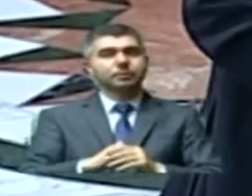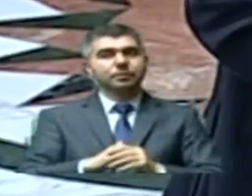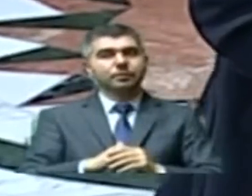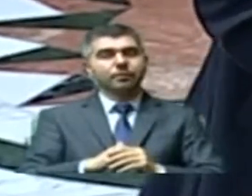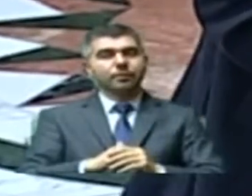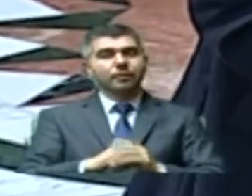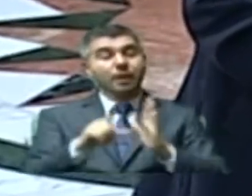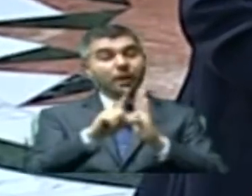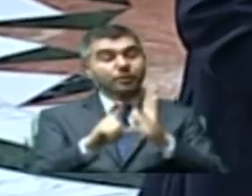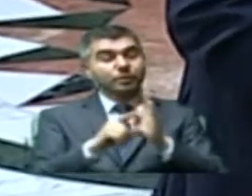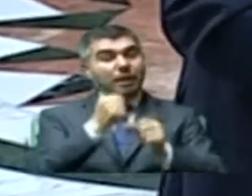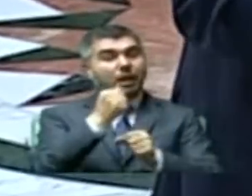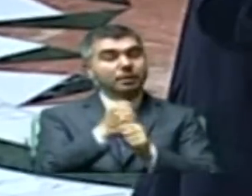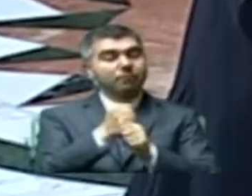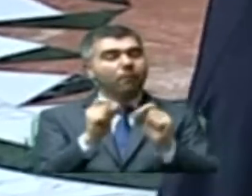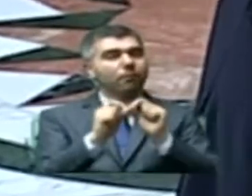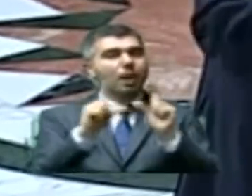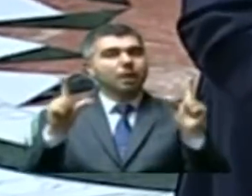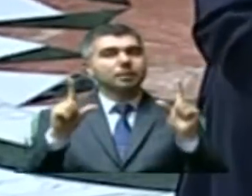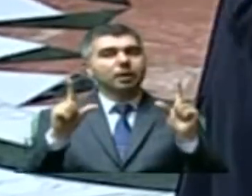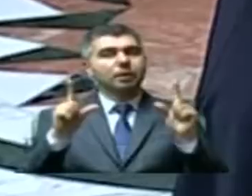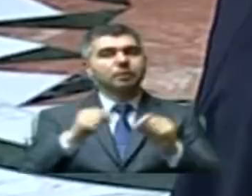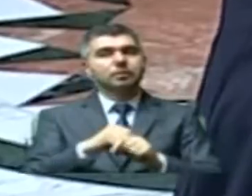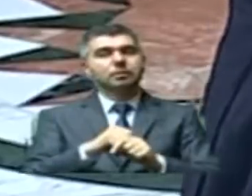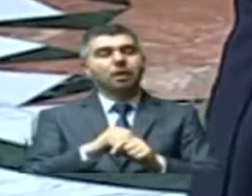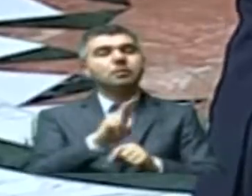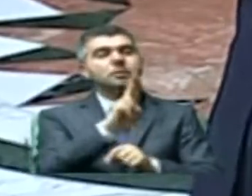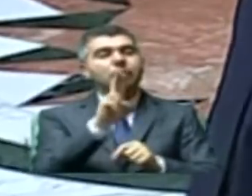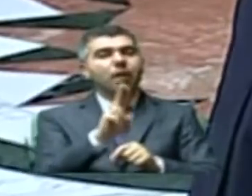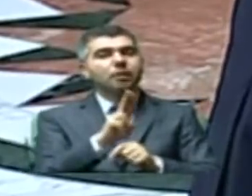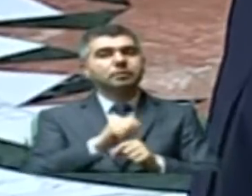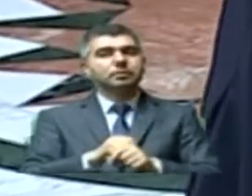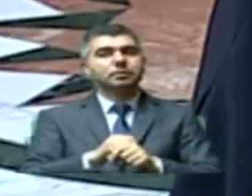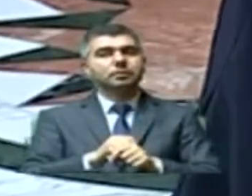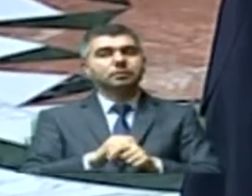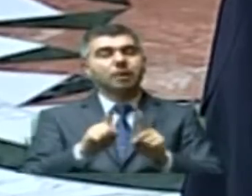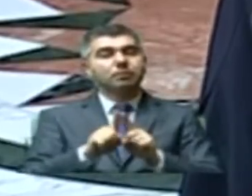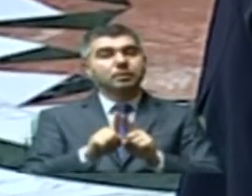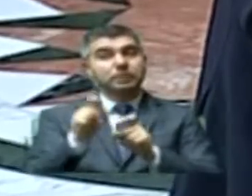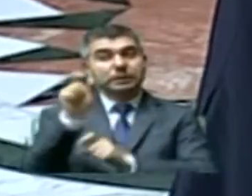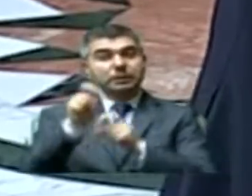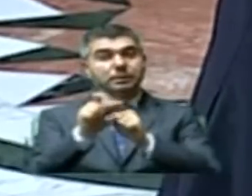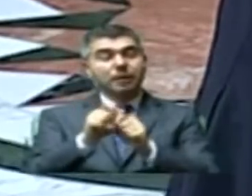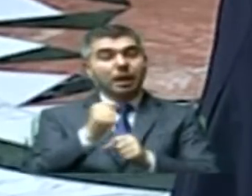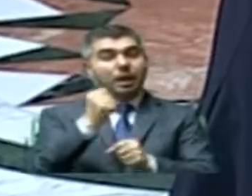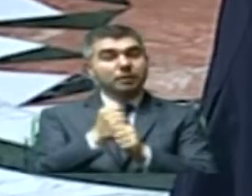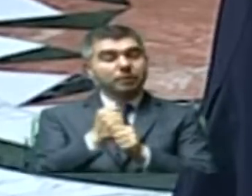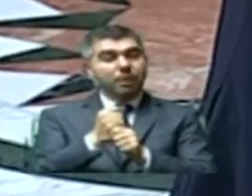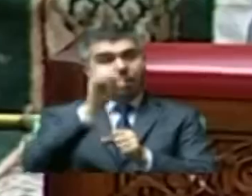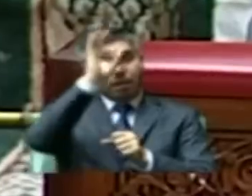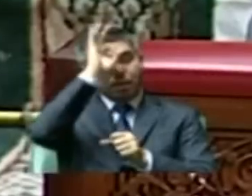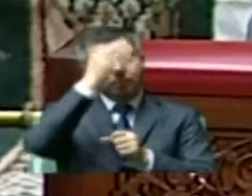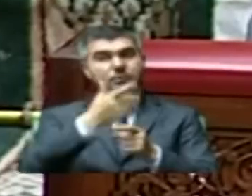المدونة ديال الشغل واضحة في هذا الموضوع. غتسولني واش طيب حال مني كيكون العامل أمي العون ديال المفتش في الشغل